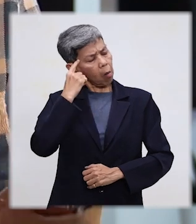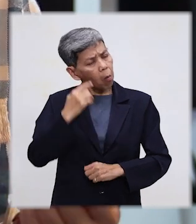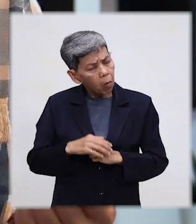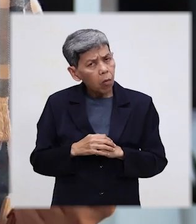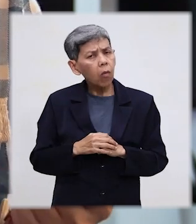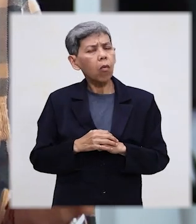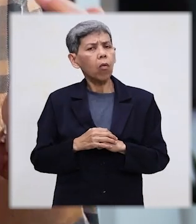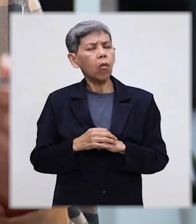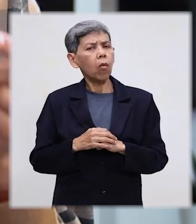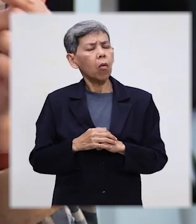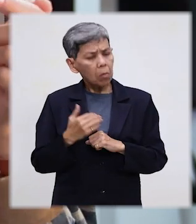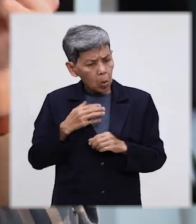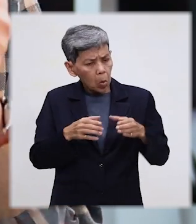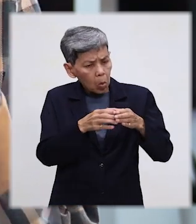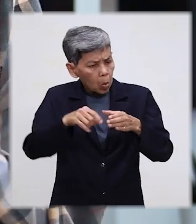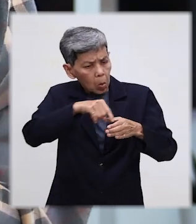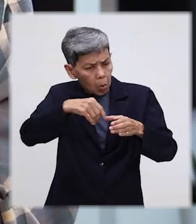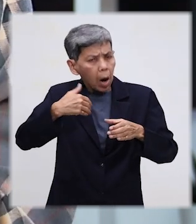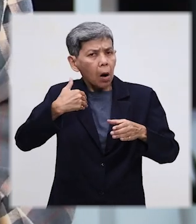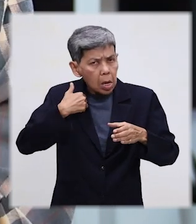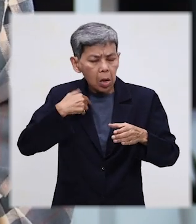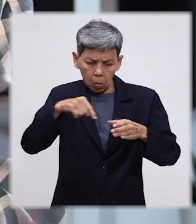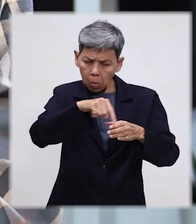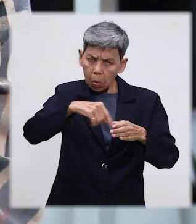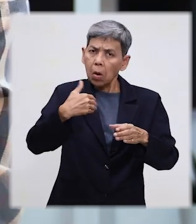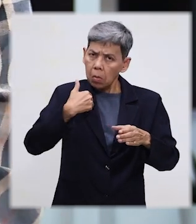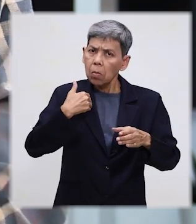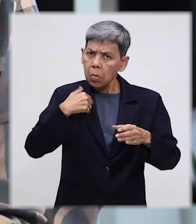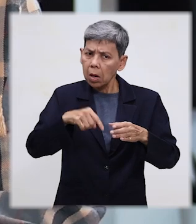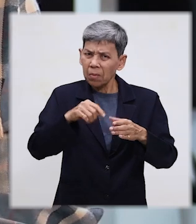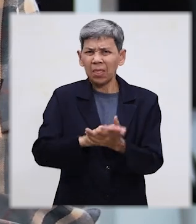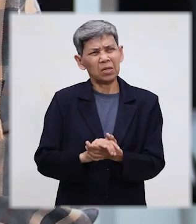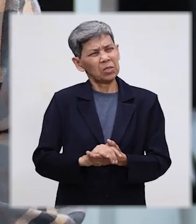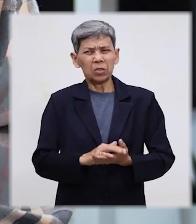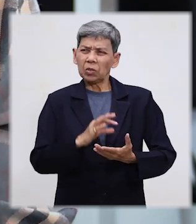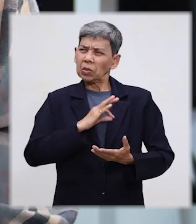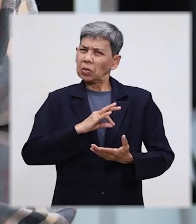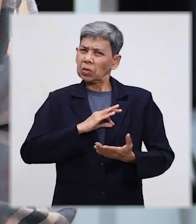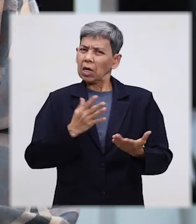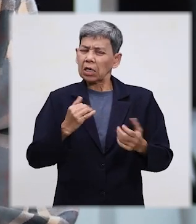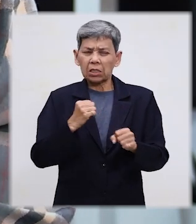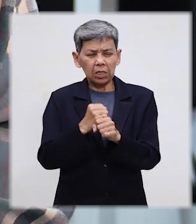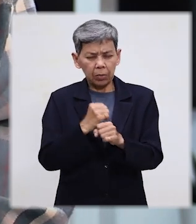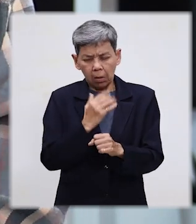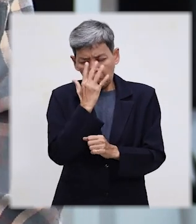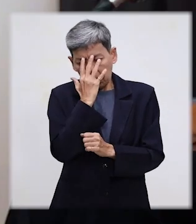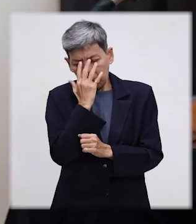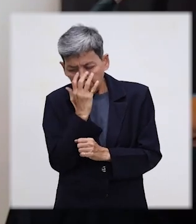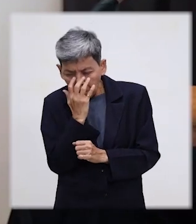มีคนกลุ่มนี้ แล้วมีคนกลุ่มนี้เนี่ยซึ่งมันก็สามารถเกิดในเรื่องของโรคซึมเศร้าตามมาได้อีกอย่างเงี้ยอุ๋ยก็มองว่ามันเป็นประโย